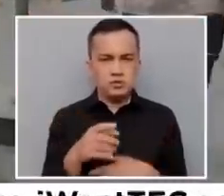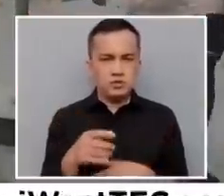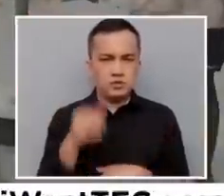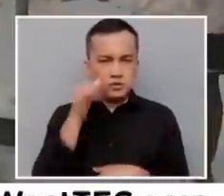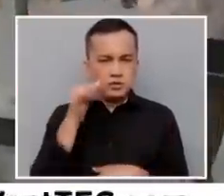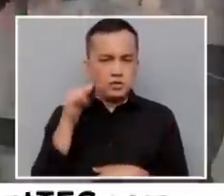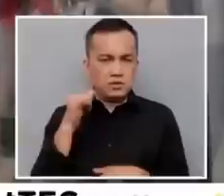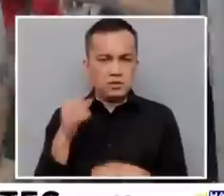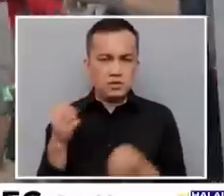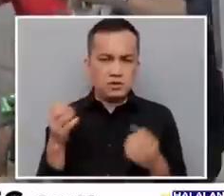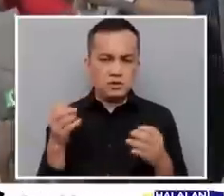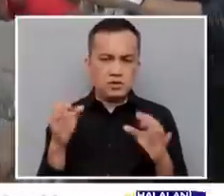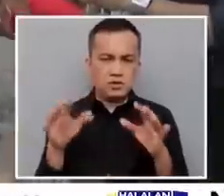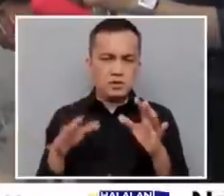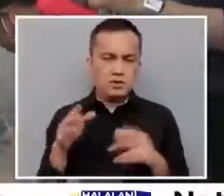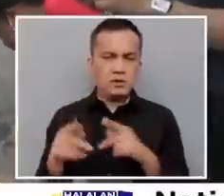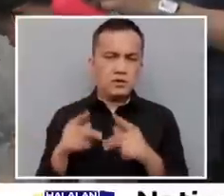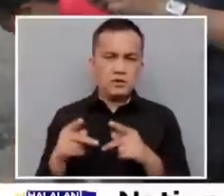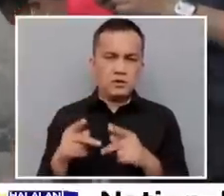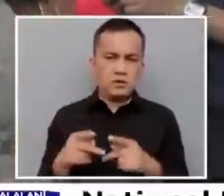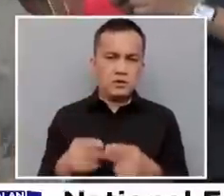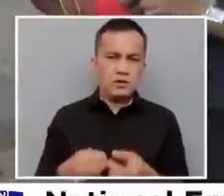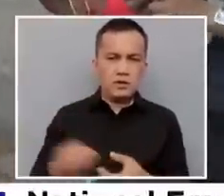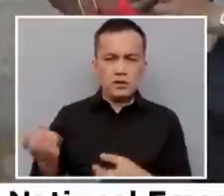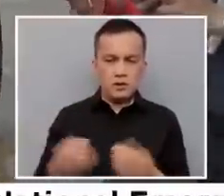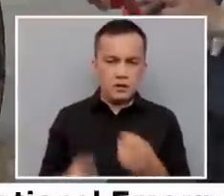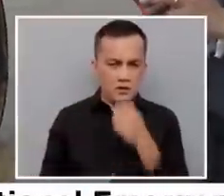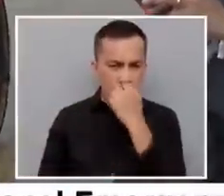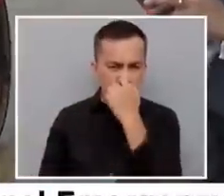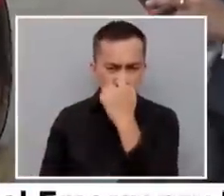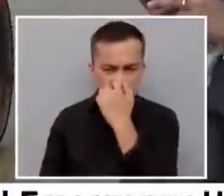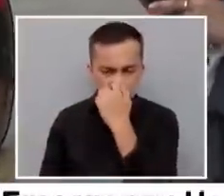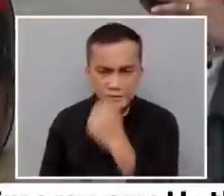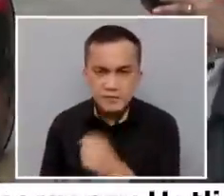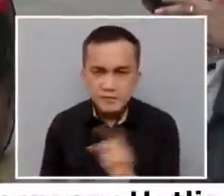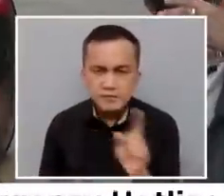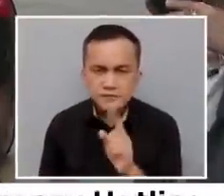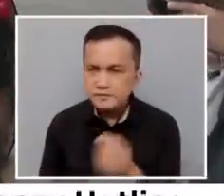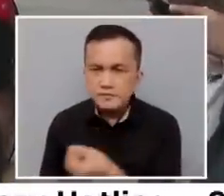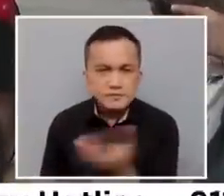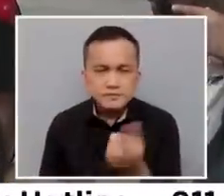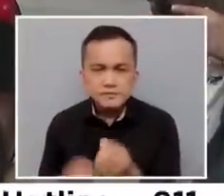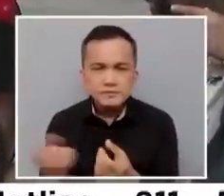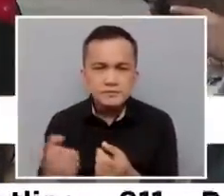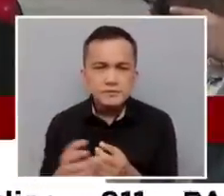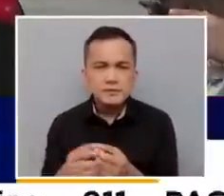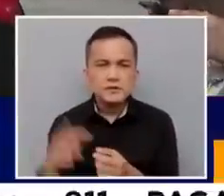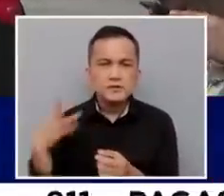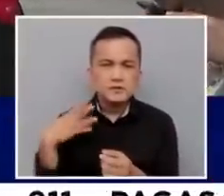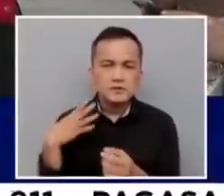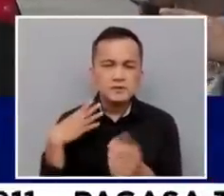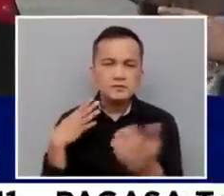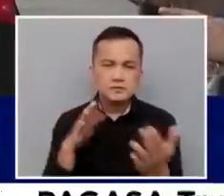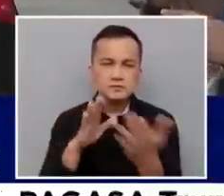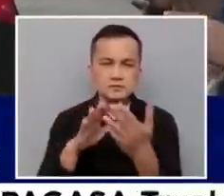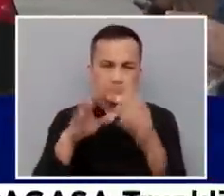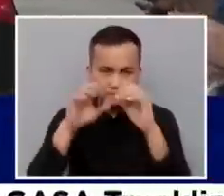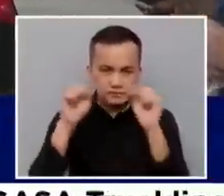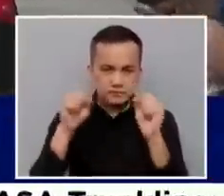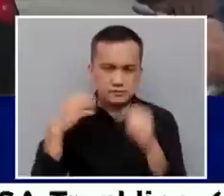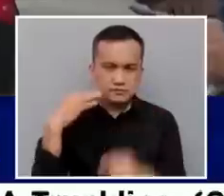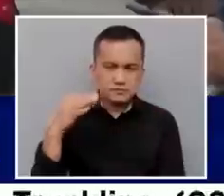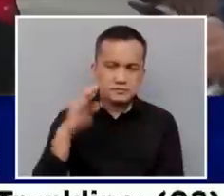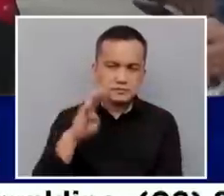yung, oh, yung mga kababayan natin dyan. Ano yung pinamimigay niya? Na-support. Inaantay kasi nila, naharapin sila ni presidential